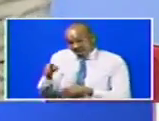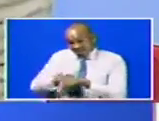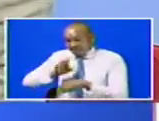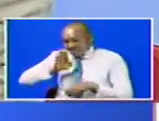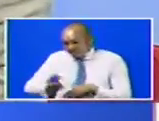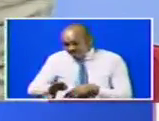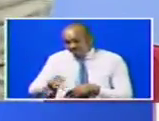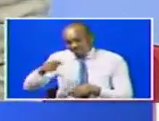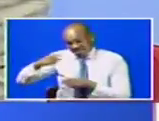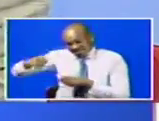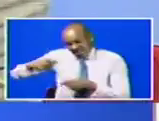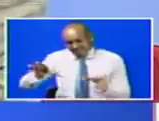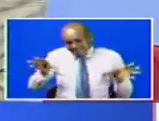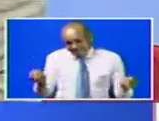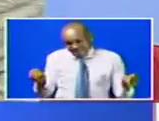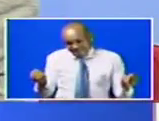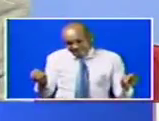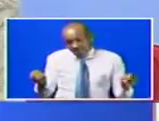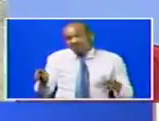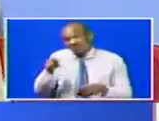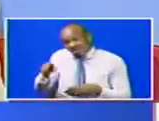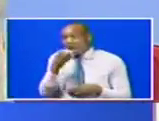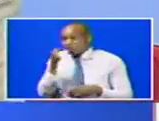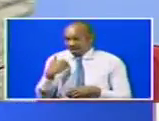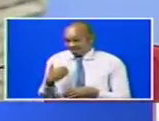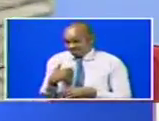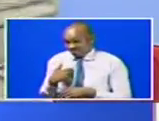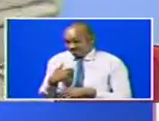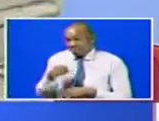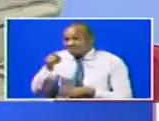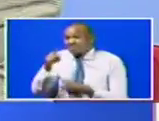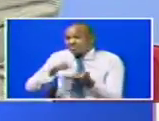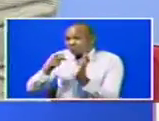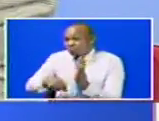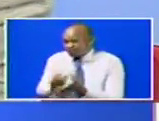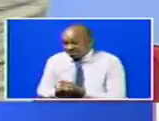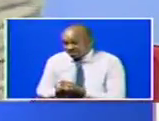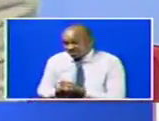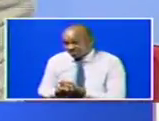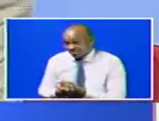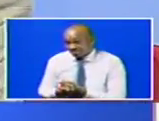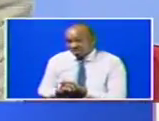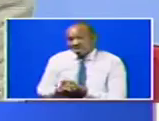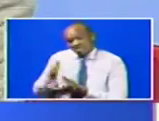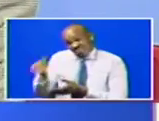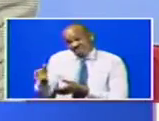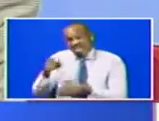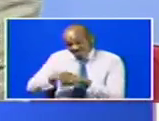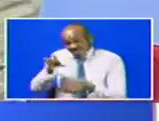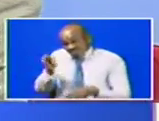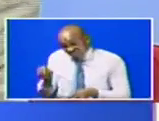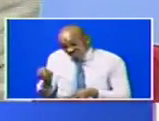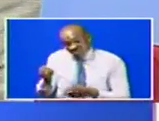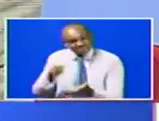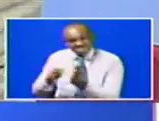joto imebuild, wakati kuna joto nyingi sana ndani ile brake parts, inafanya kwamba friction hakuna. Kama hakuna friction,